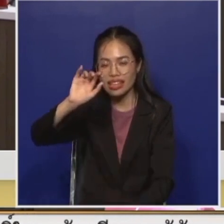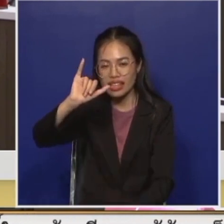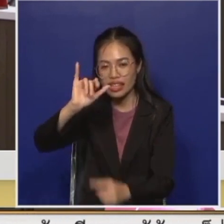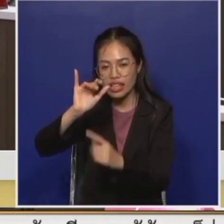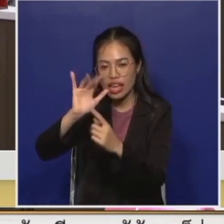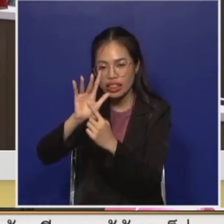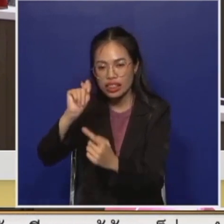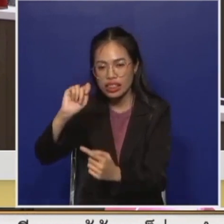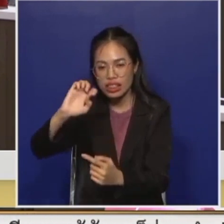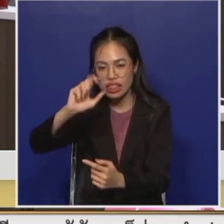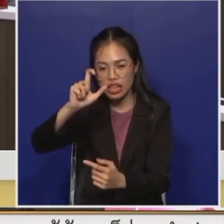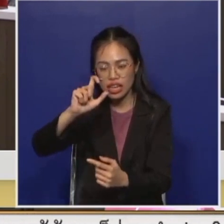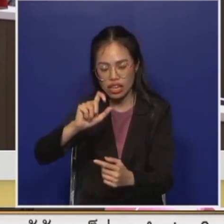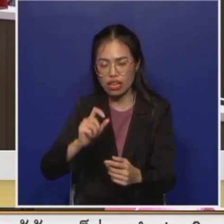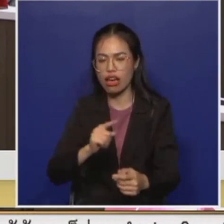ตัยมาจพนประชาชน